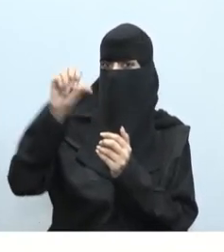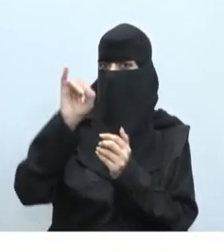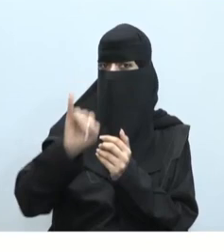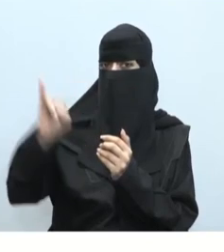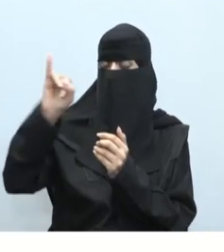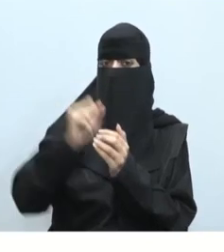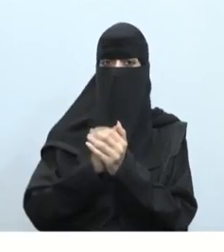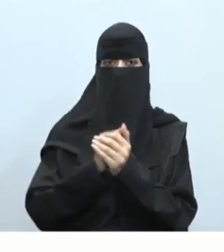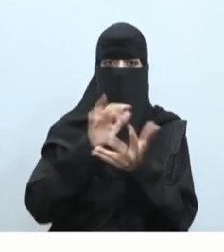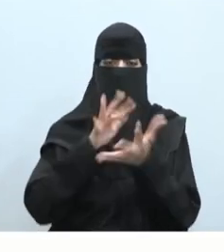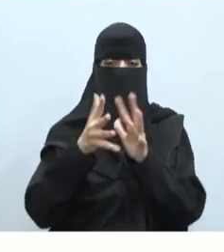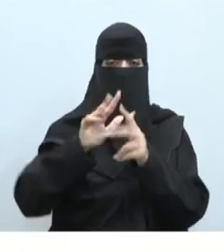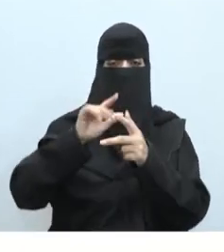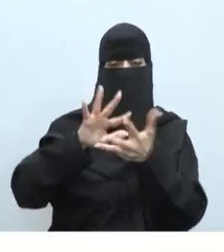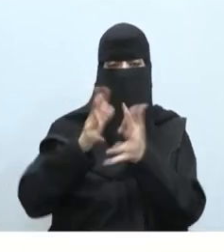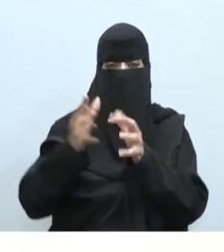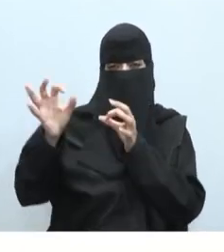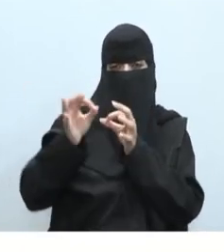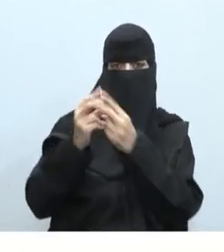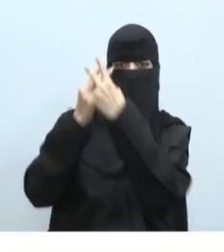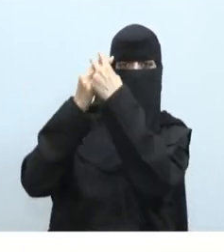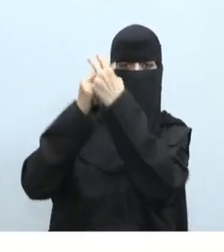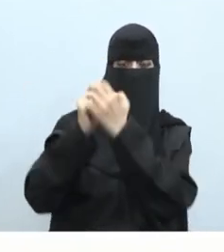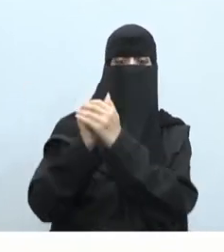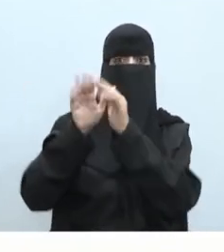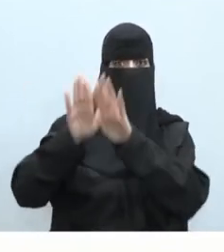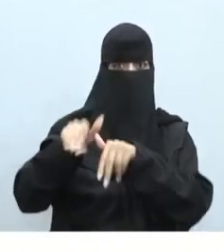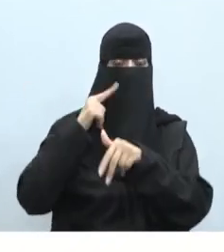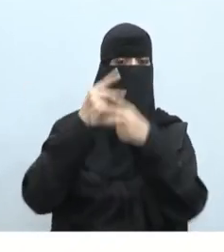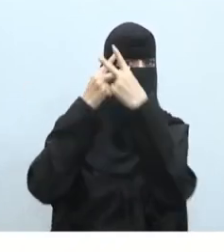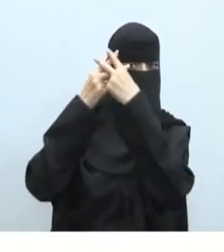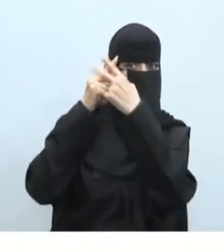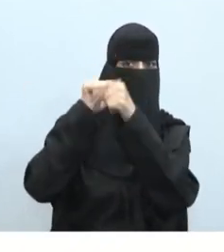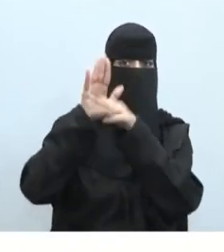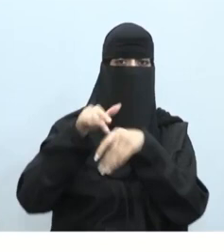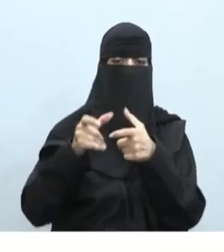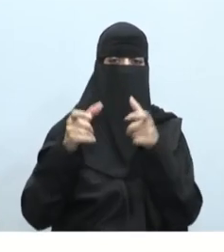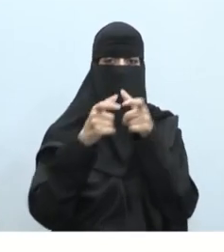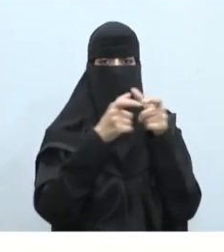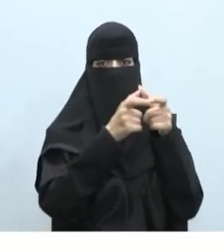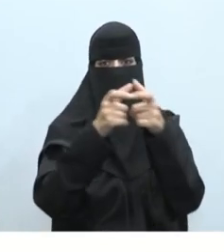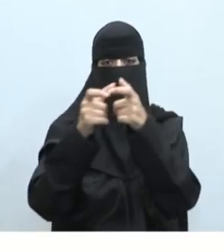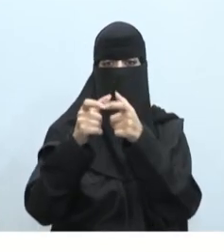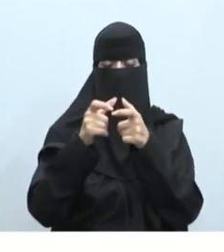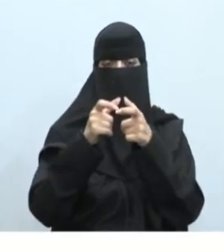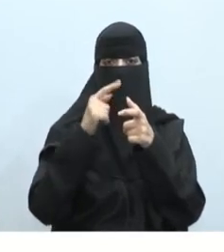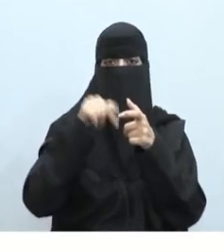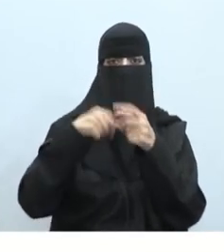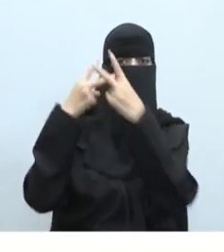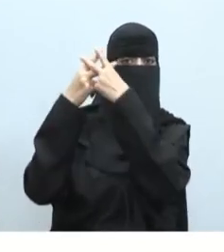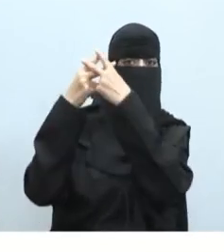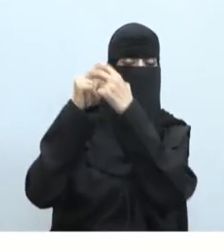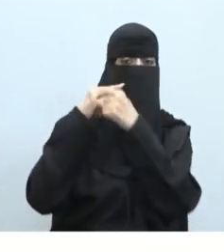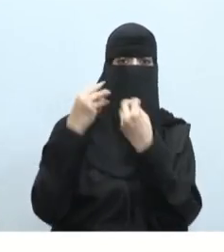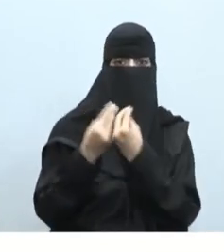اجرام شبه نجميه وايضا النجوم والتجمعات او تجمعات النجوم